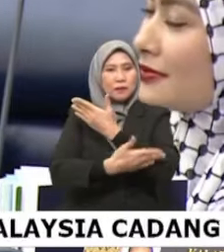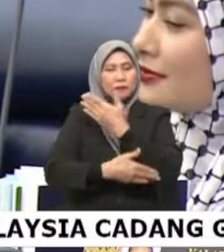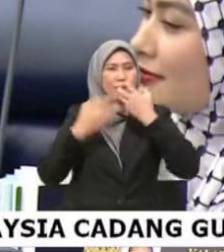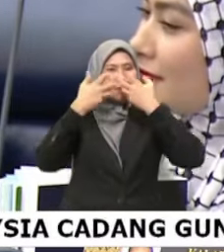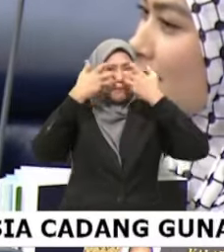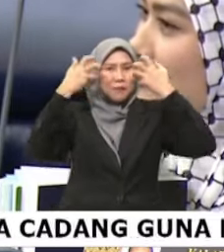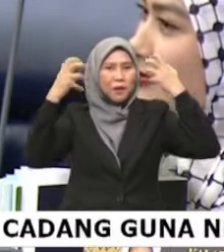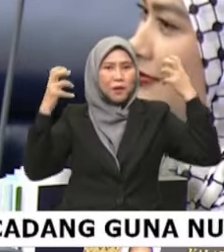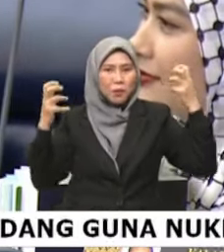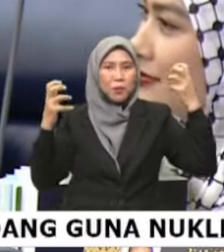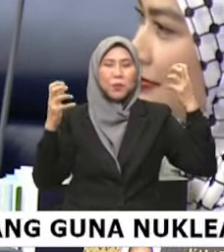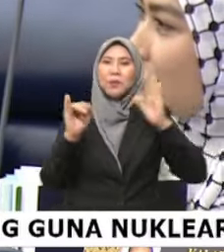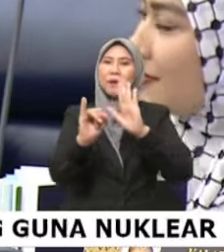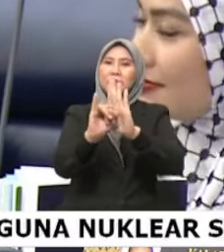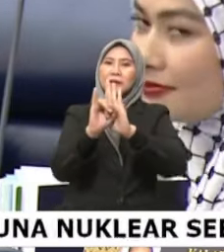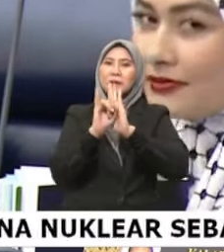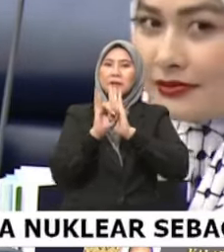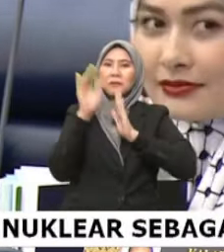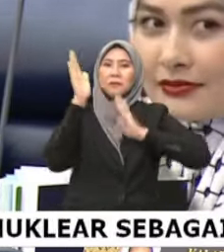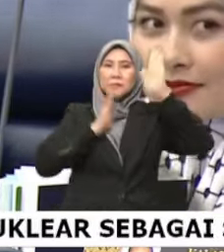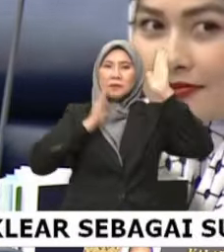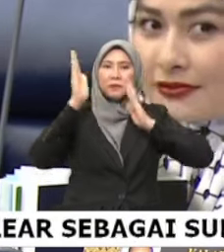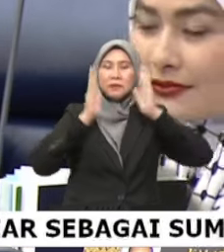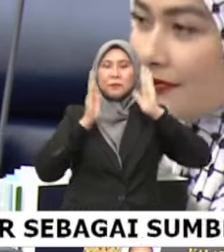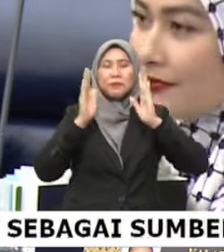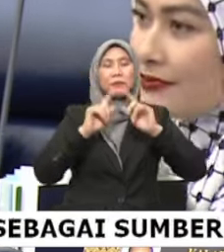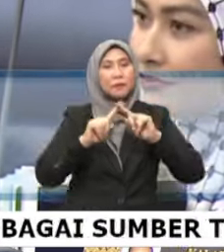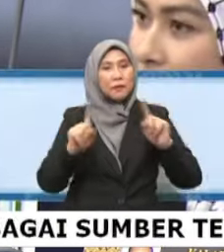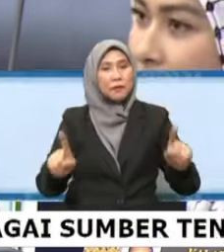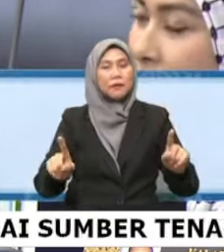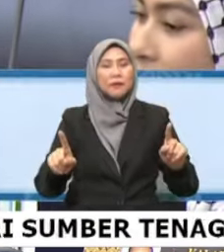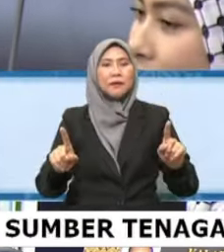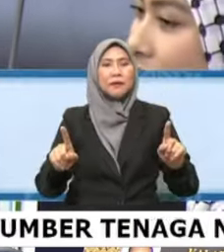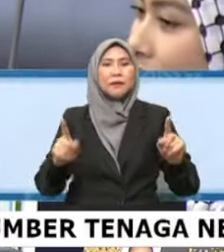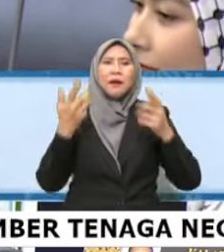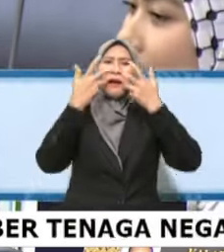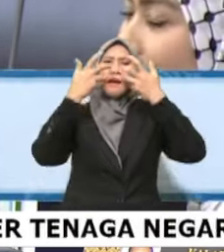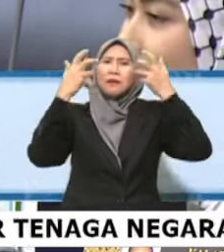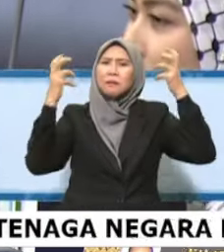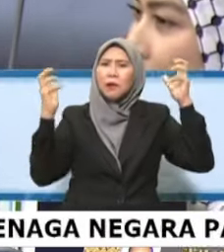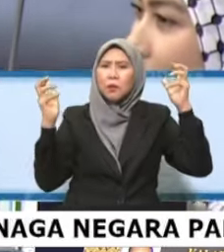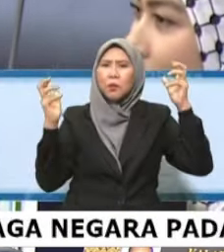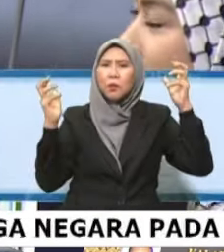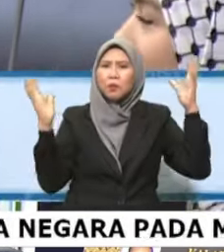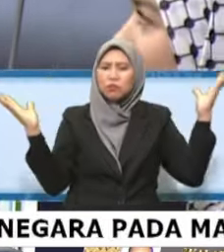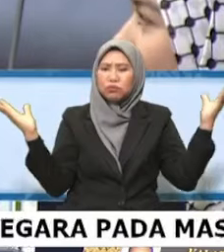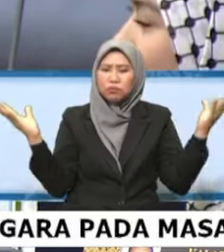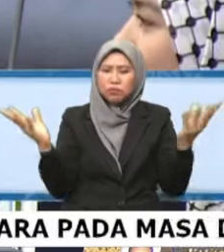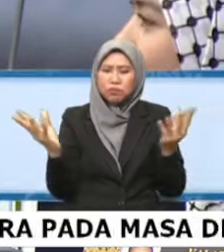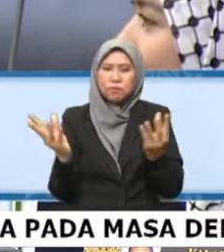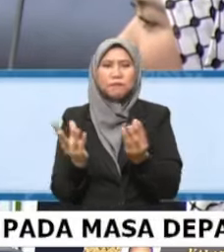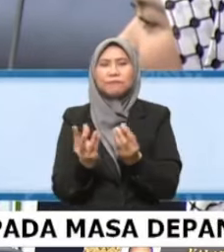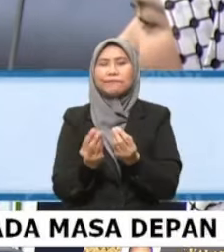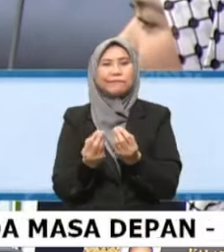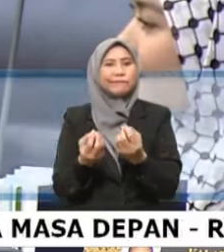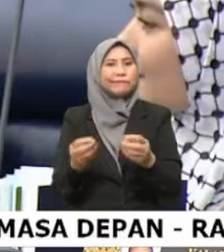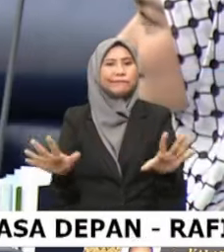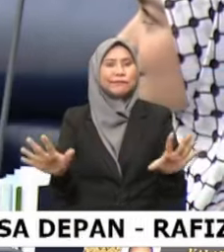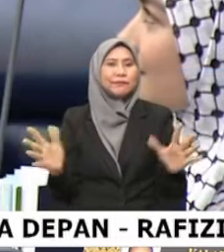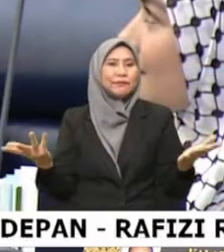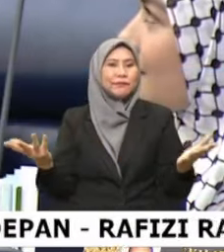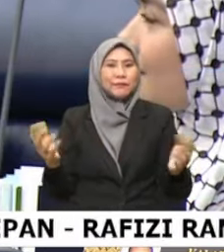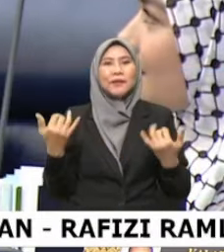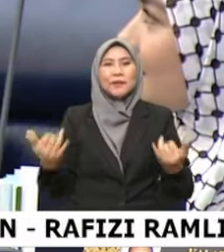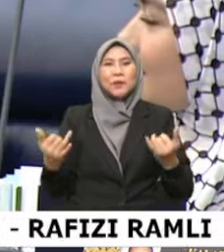ini melambangkan identiti kita. Jadi namun hakikatnya harimau kita ini semakin pupus. Jadi penembangan hutan